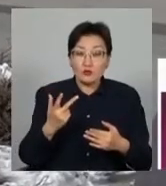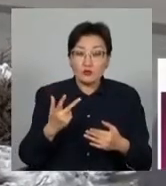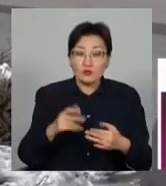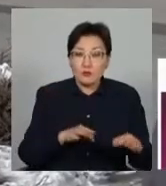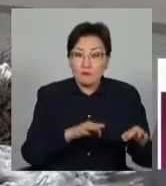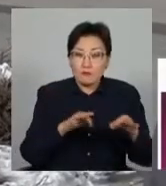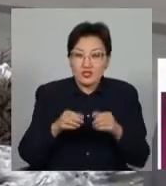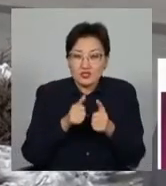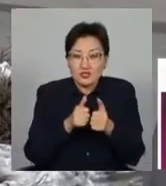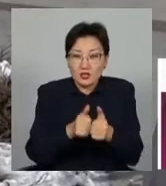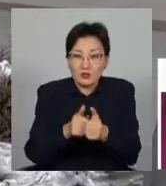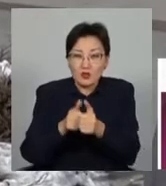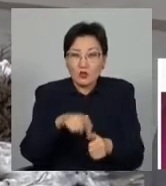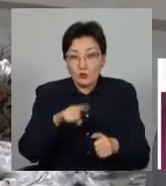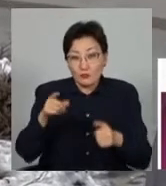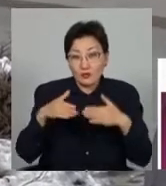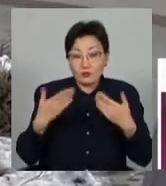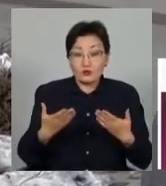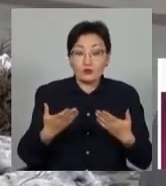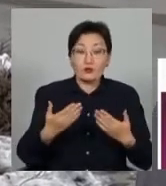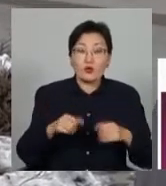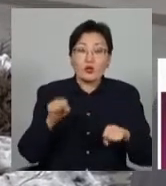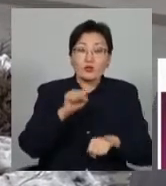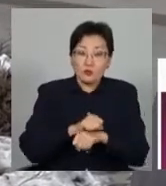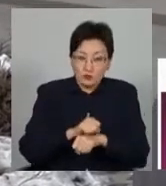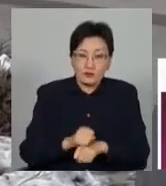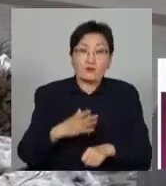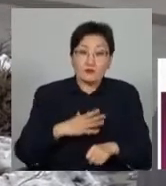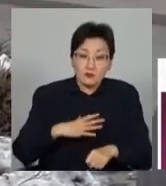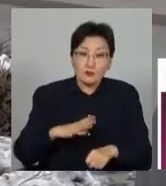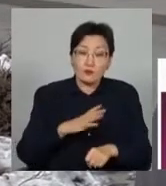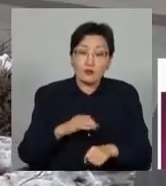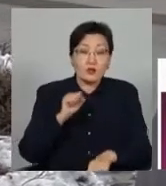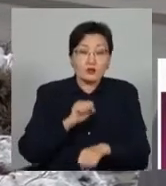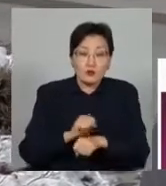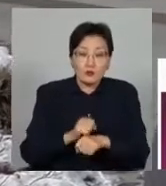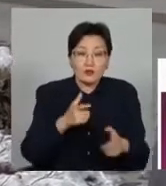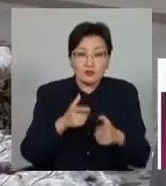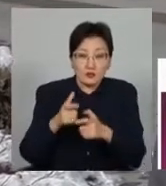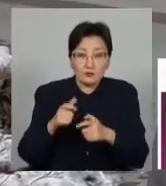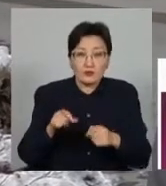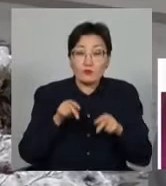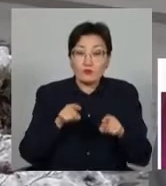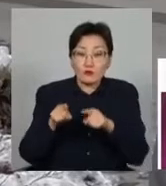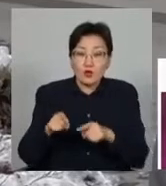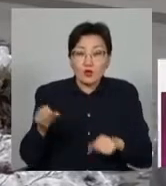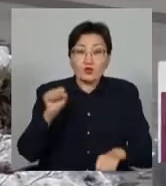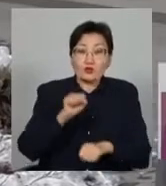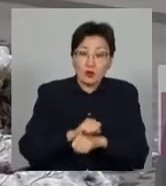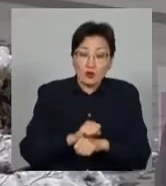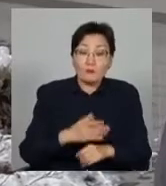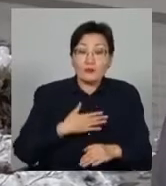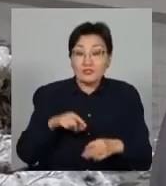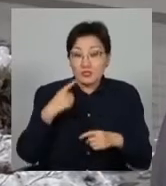қолады. Номерлары жоқ. Енді тоқтауға тура келді. Тоқтамасыңдар атамыз деді. Тоқтап,